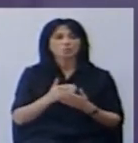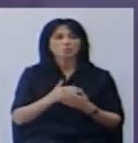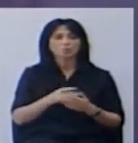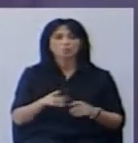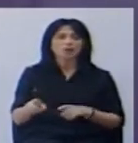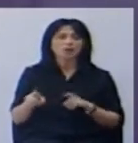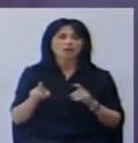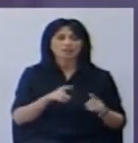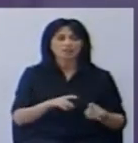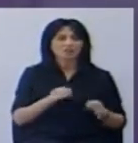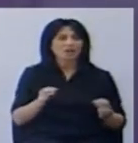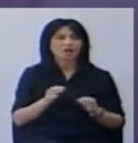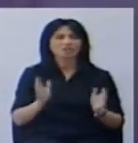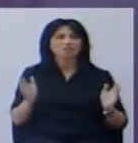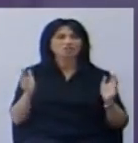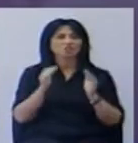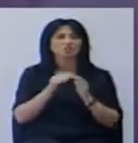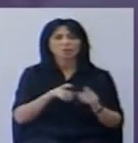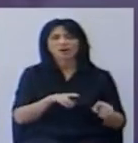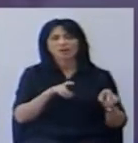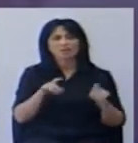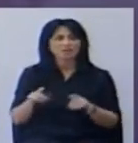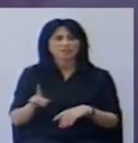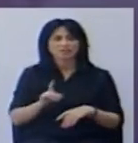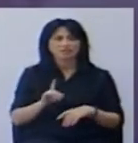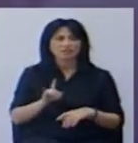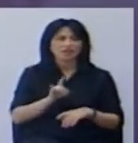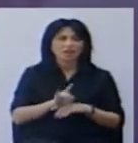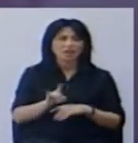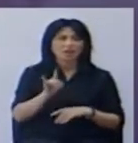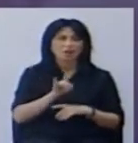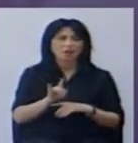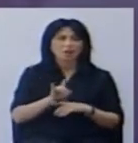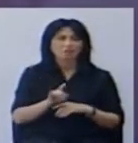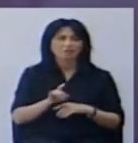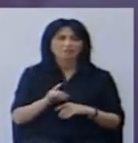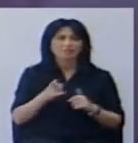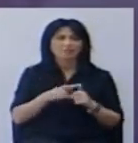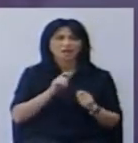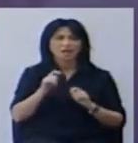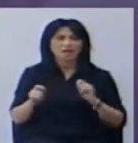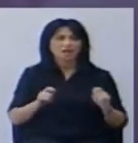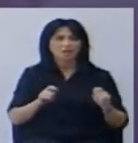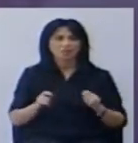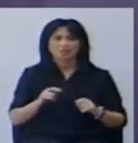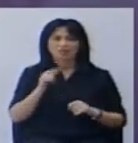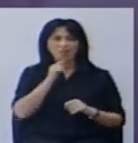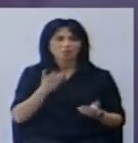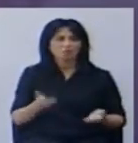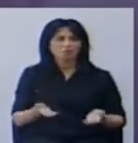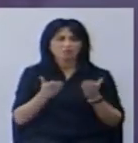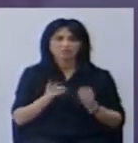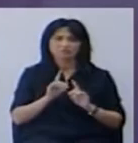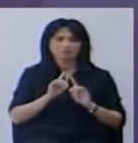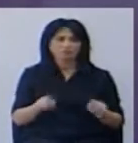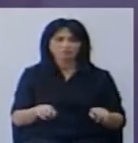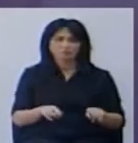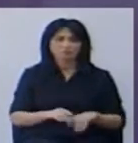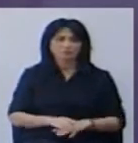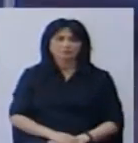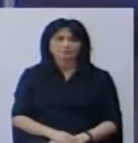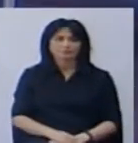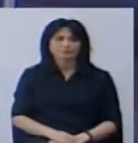გადატანა, არანაირი შენობის გადატანა, არანაირი ხელოვნური სახელების დარქმევა ვერც ეკონომიკას არ ვითარებს და ვერც ქალაქს